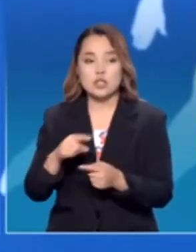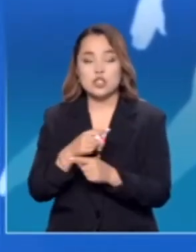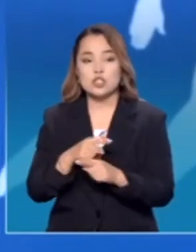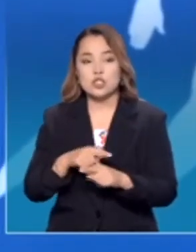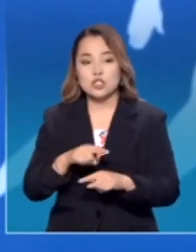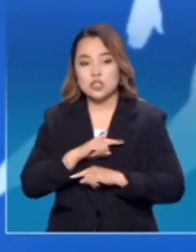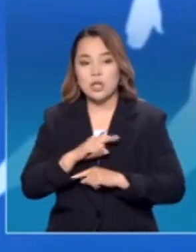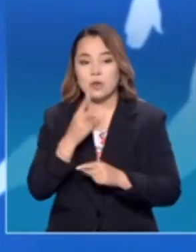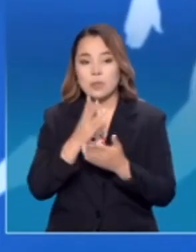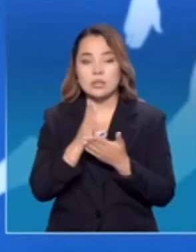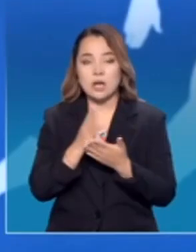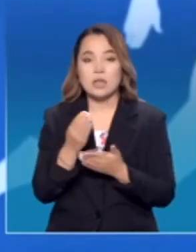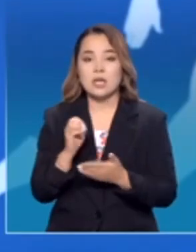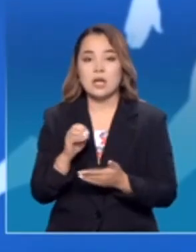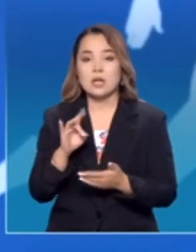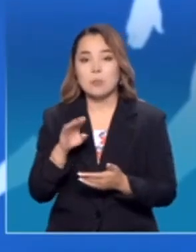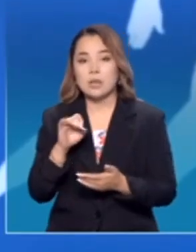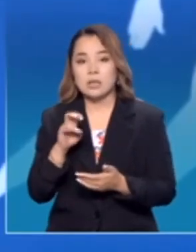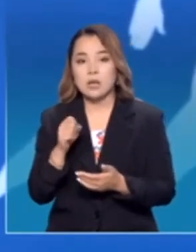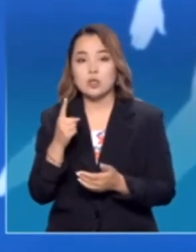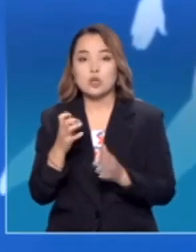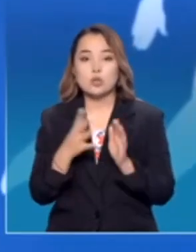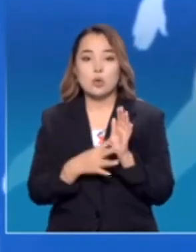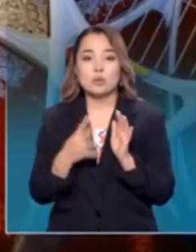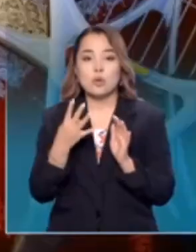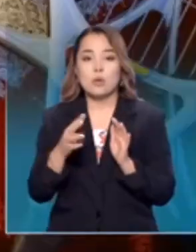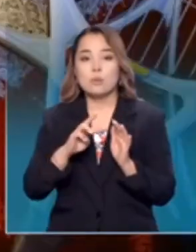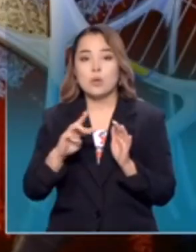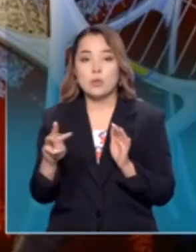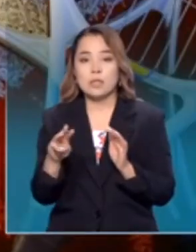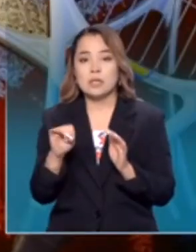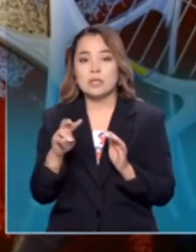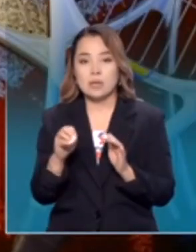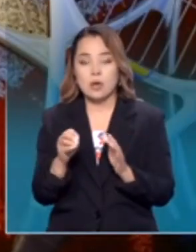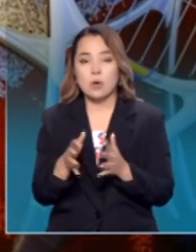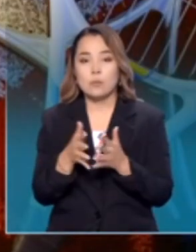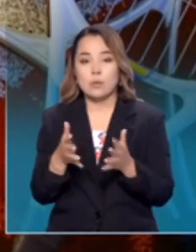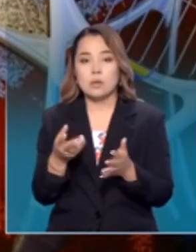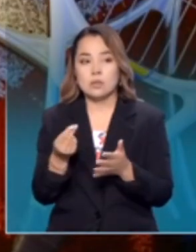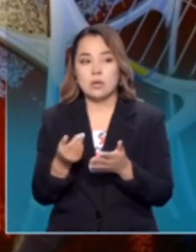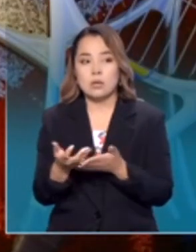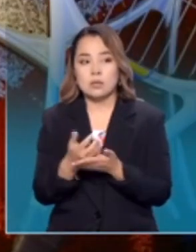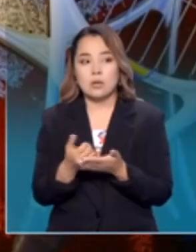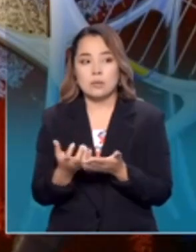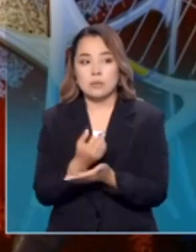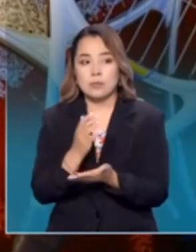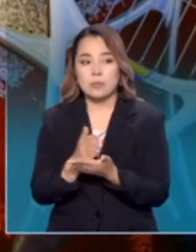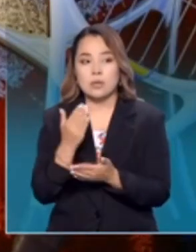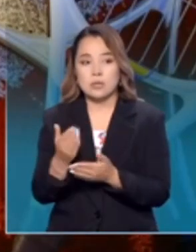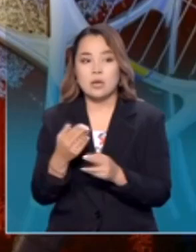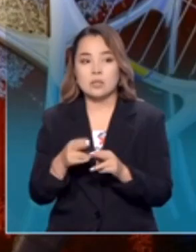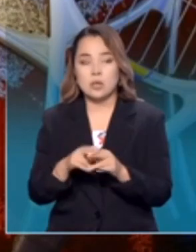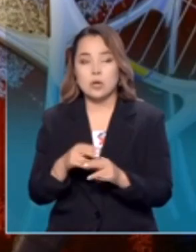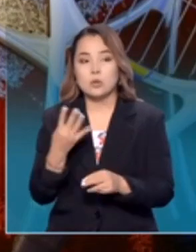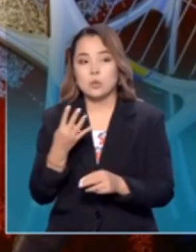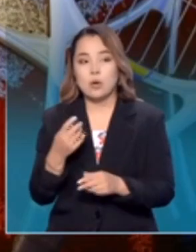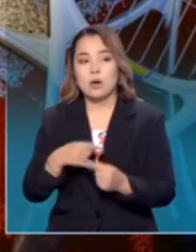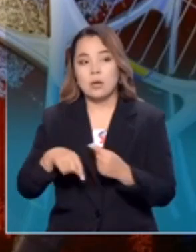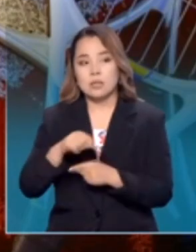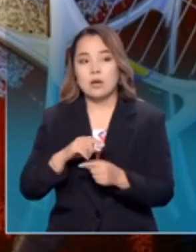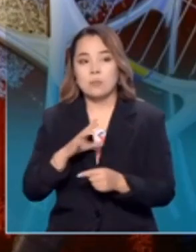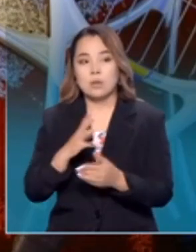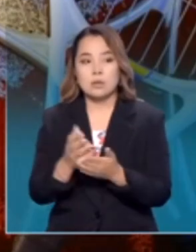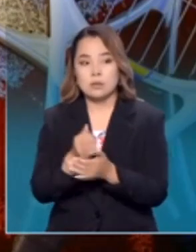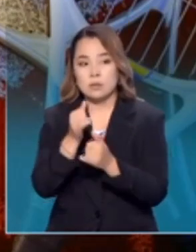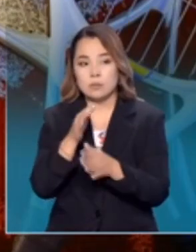финалға дейін жеткен Елена Рыбакина 194 миллион теңгеден астам қаржыға қол жеткізді. Жарыстың төртінші айналымынан аса